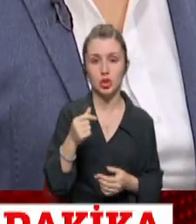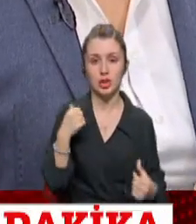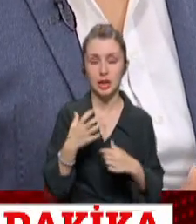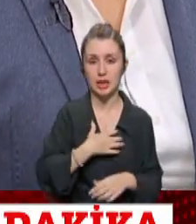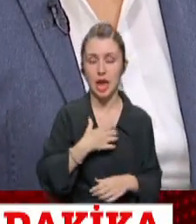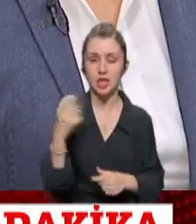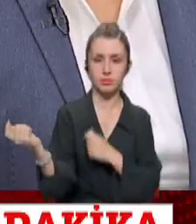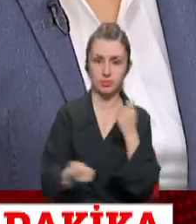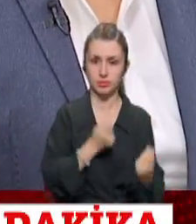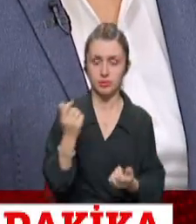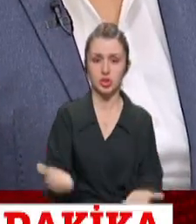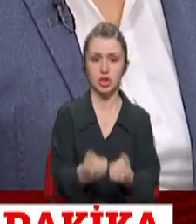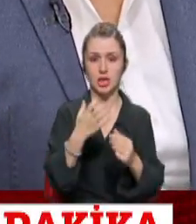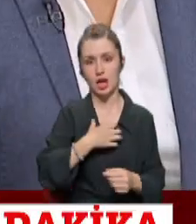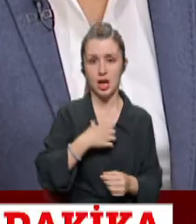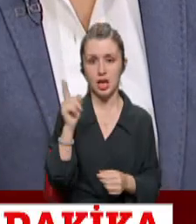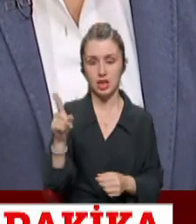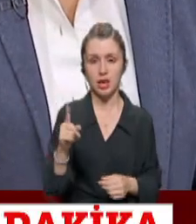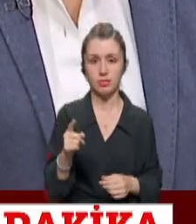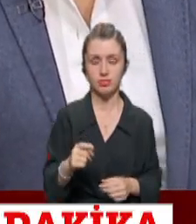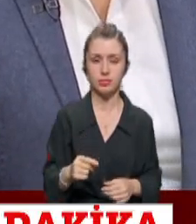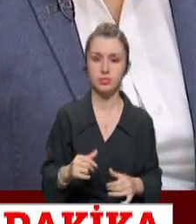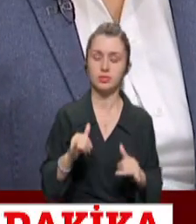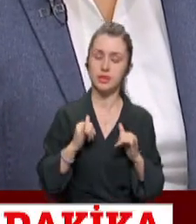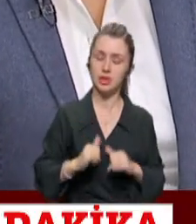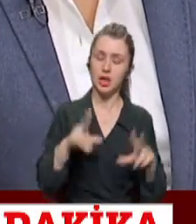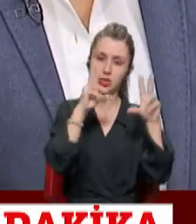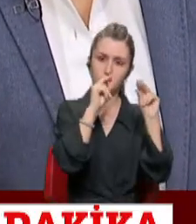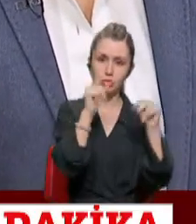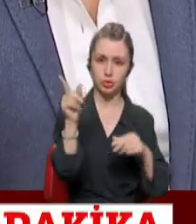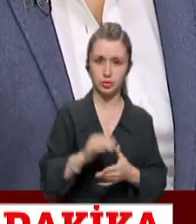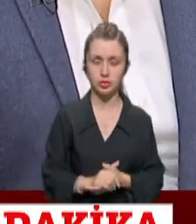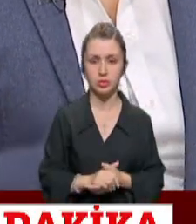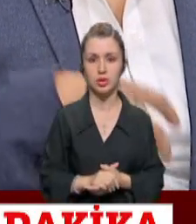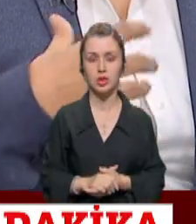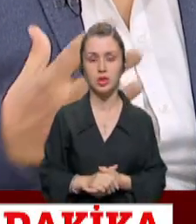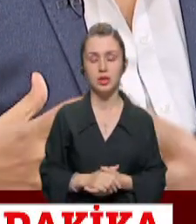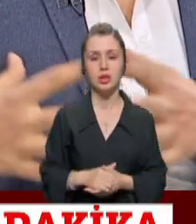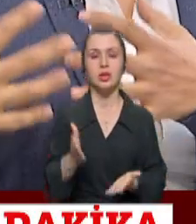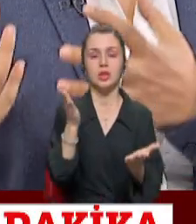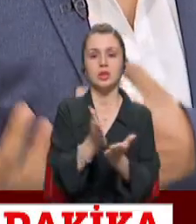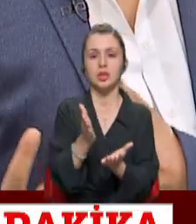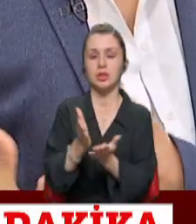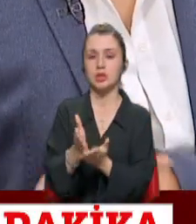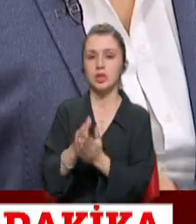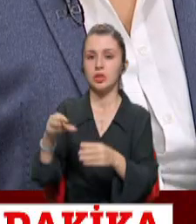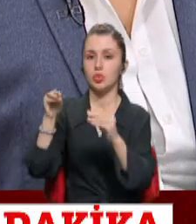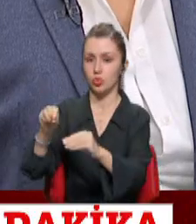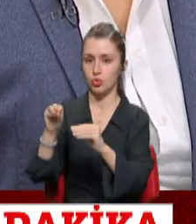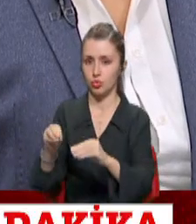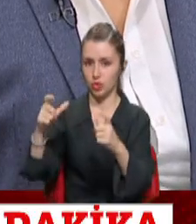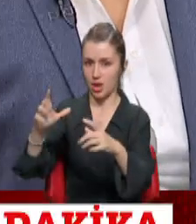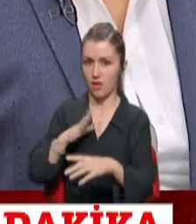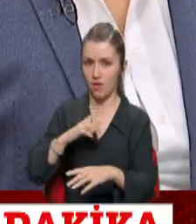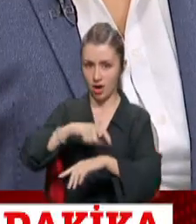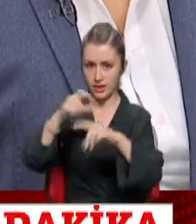kendi çabamıza çıkartılan halam huzur içinde yatsın. Amin. Onun yani cesetlerin konduğu bir bölüm varmış